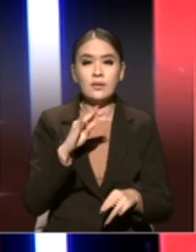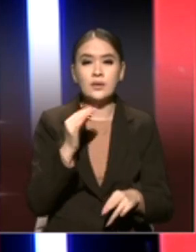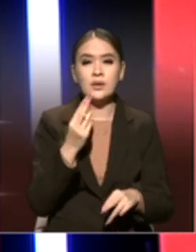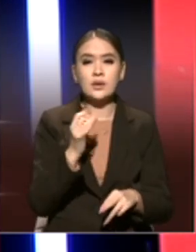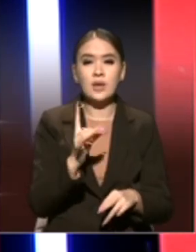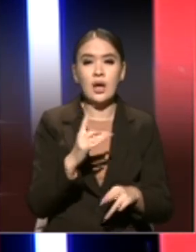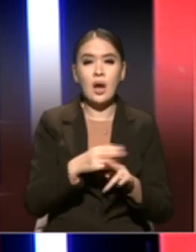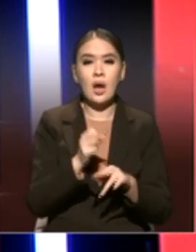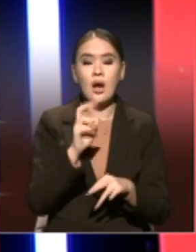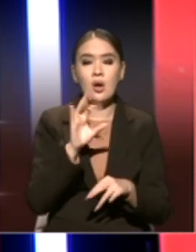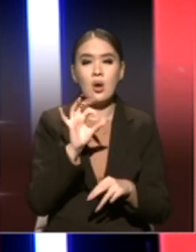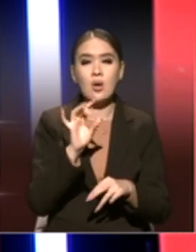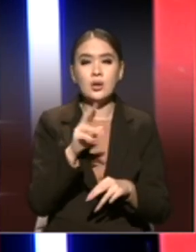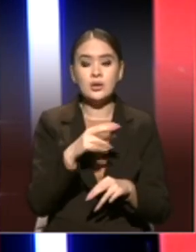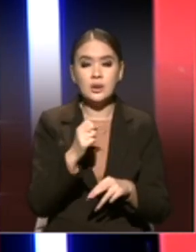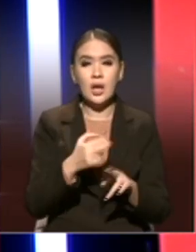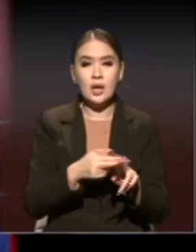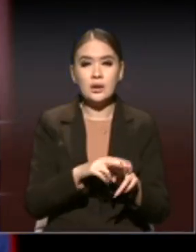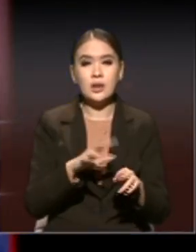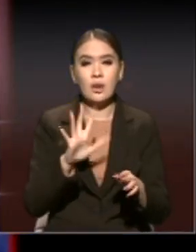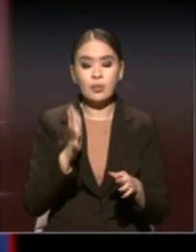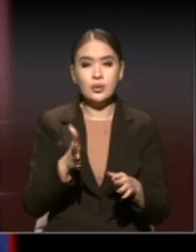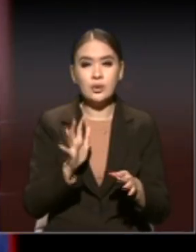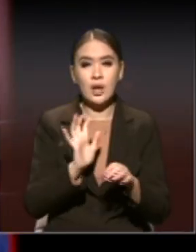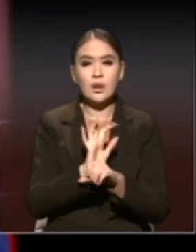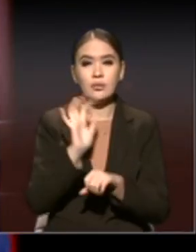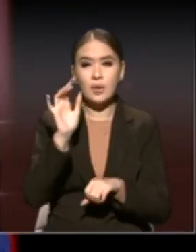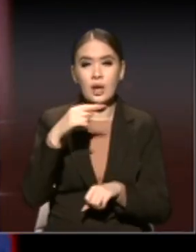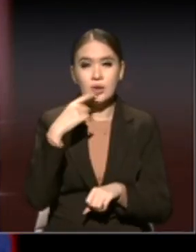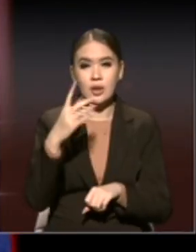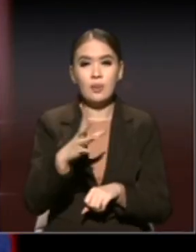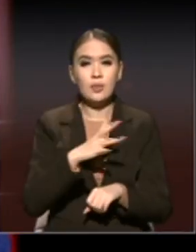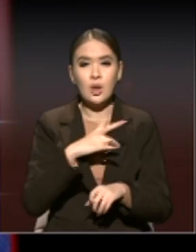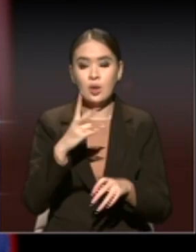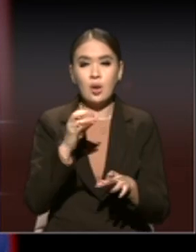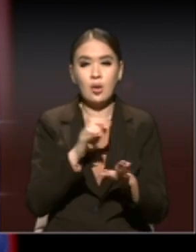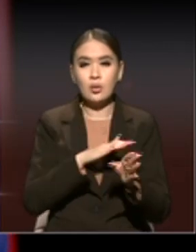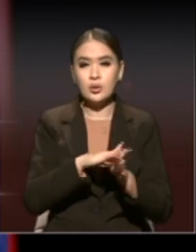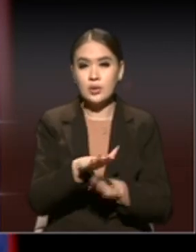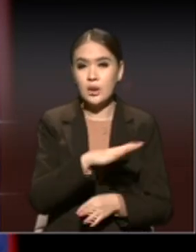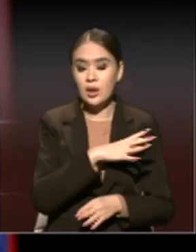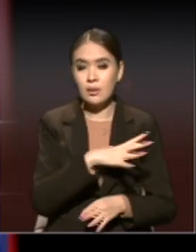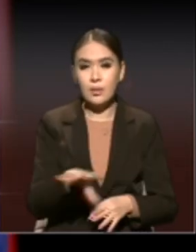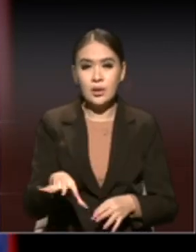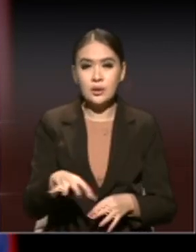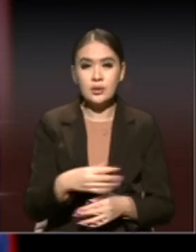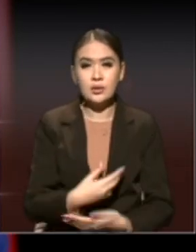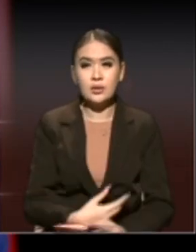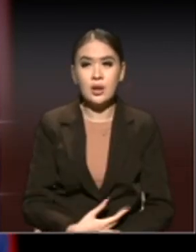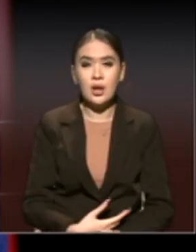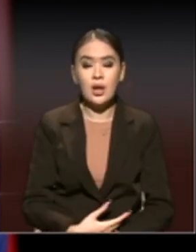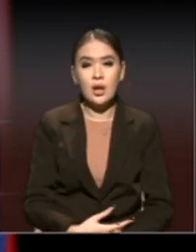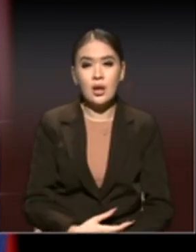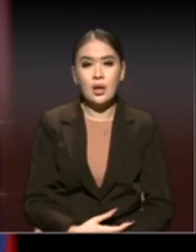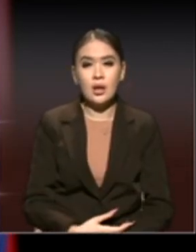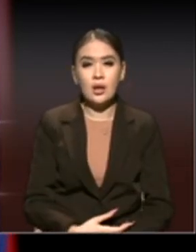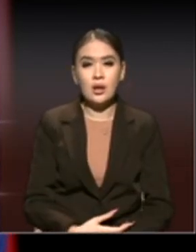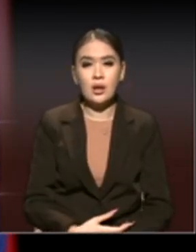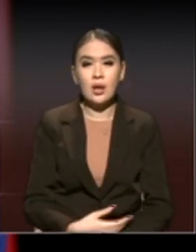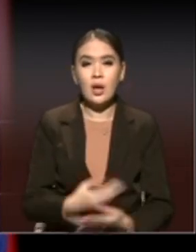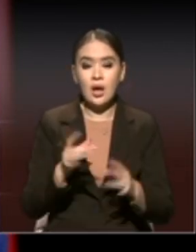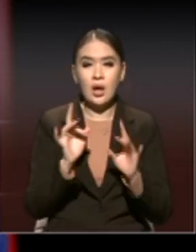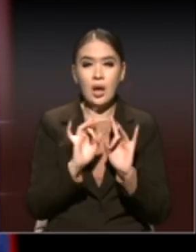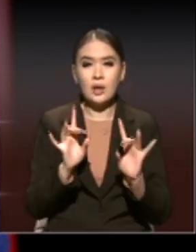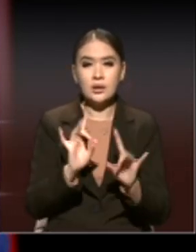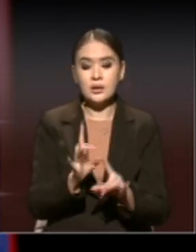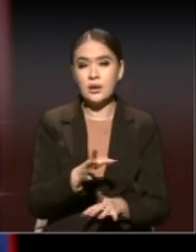мұң-мұқтажын ақордаға жеткіземіз деп айтқансыздар. Солай емес пе? Дәл солай. Уәде орындалмай қалған сияқты. Жоқ, уәде орындалды. Бұл айтылмайтын да дүние